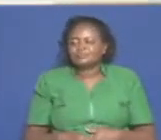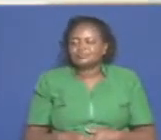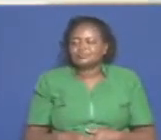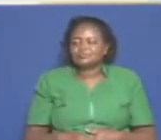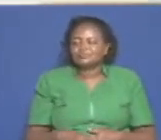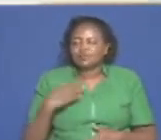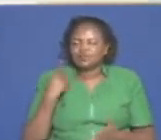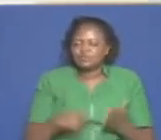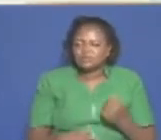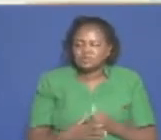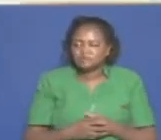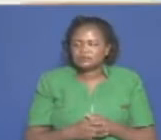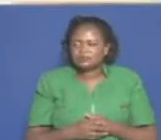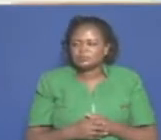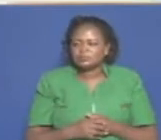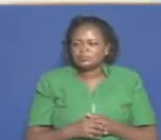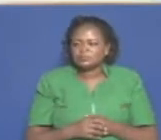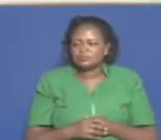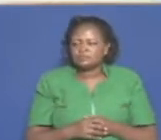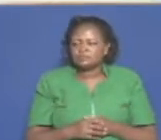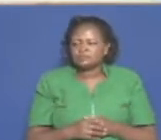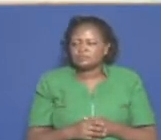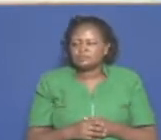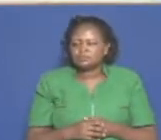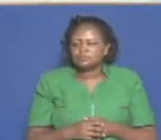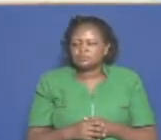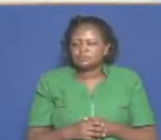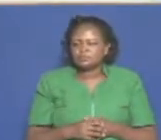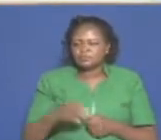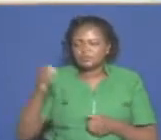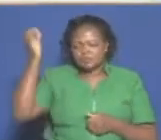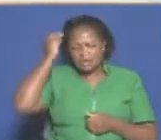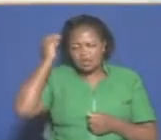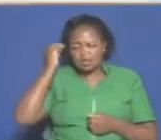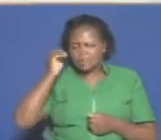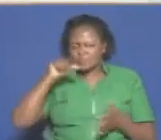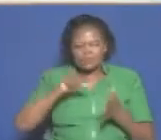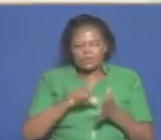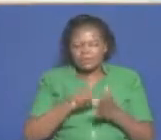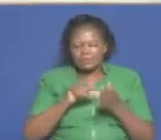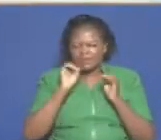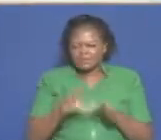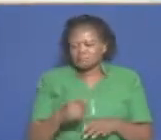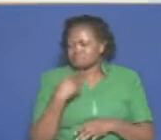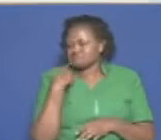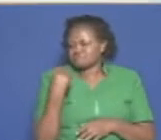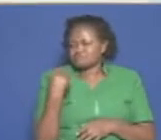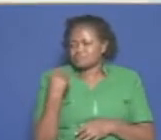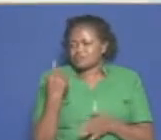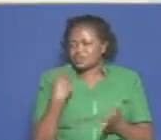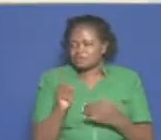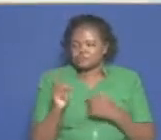ningependa kusema hivi. Kusoma masomo sio mbaya. Haina umeona hivi majuzi vile wametaka kupitisha swada